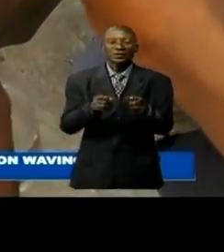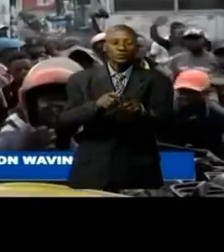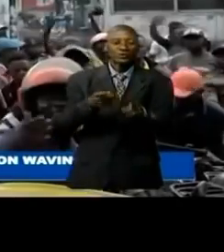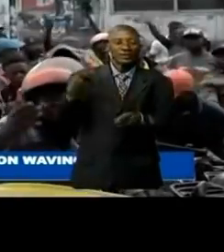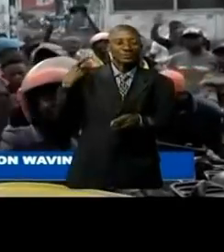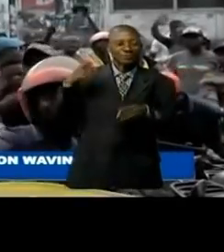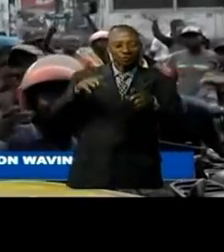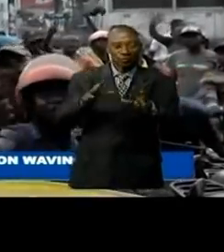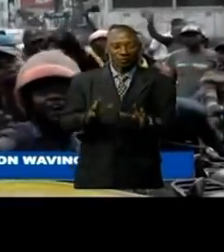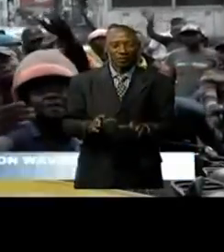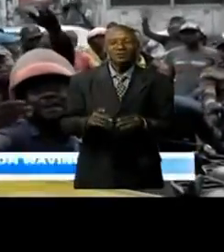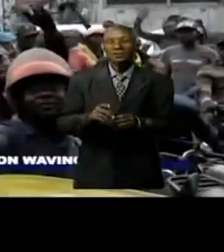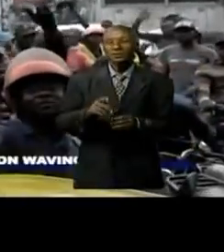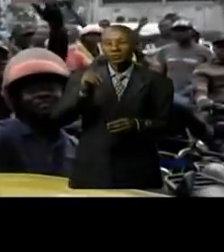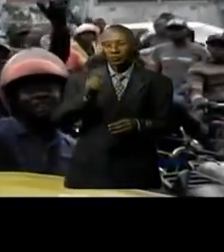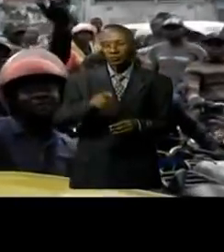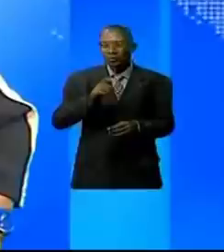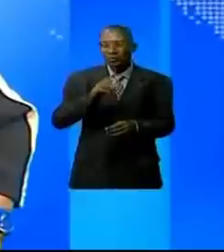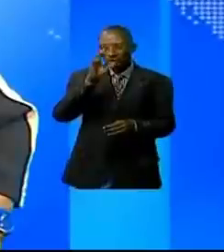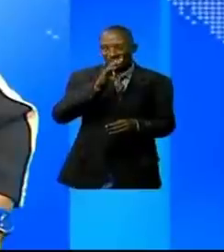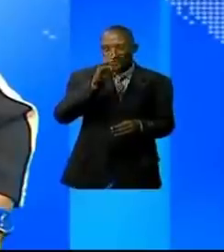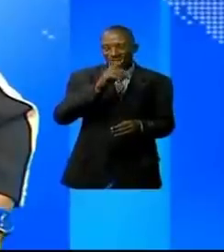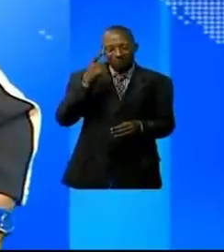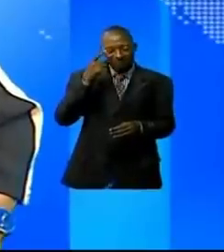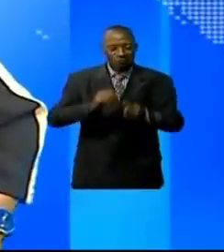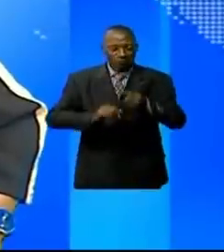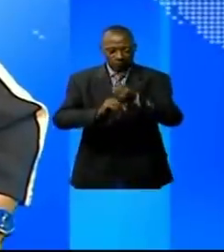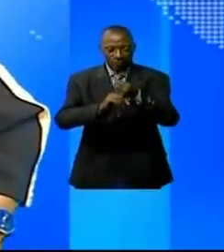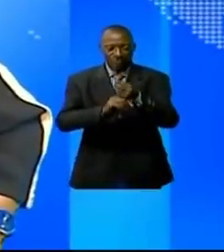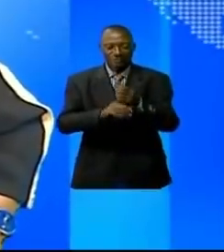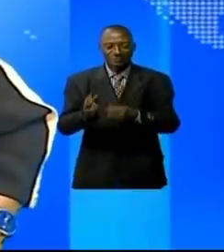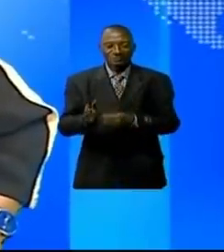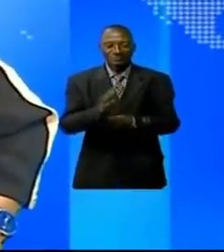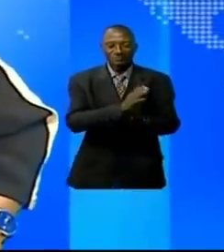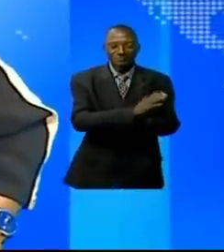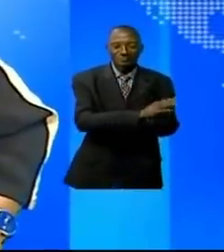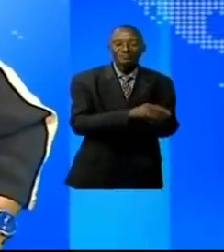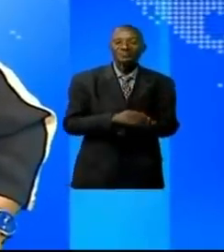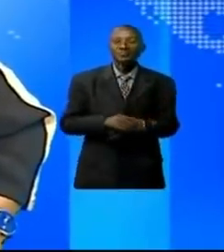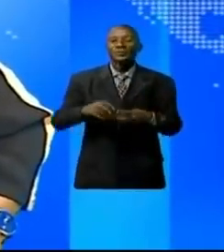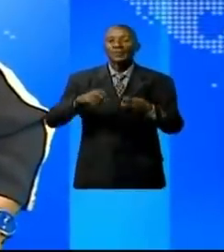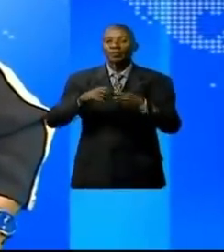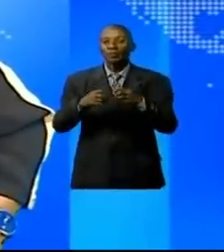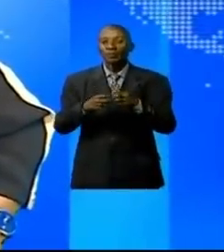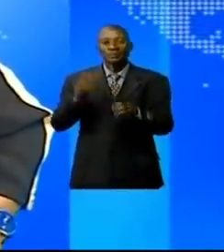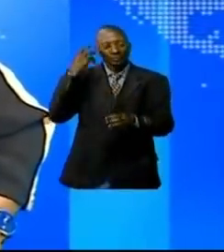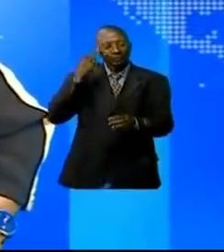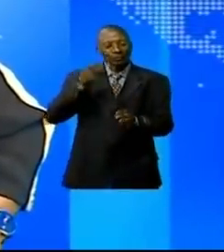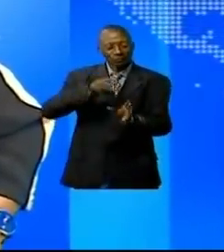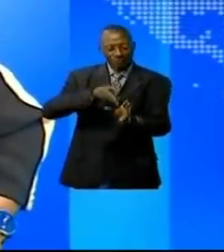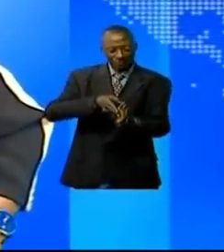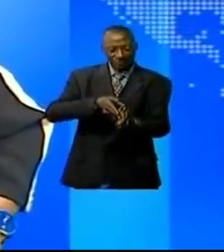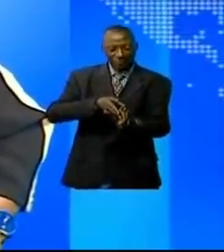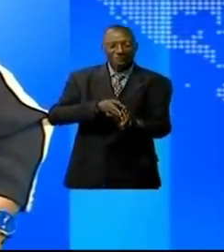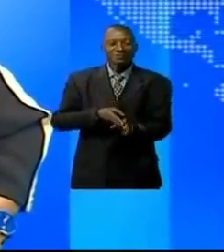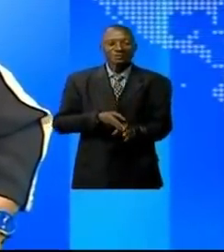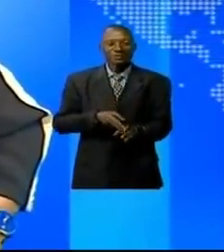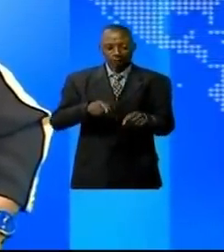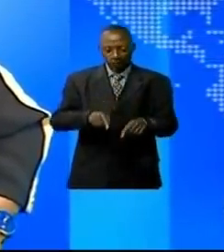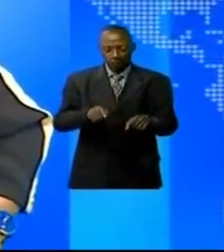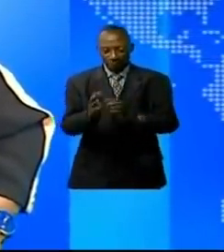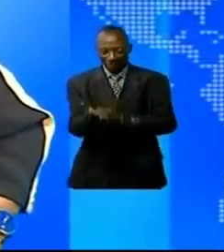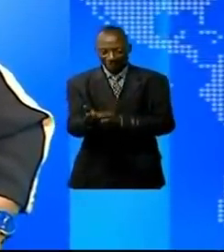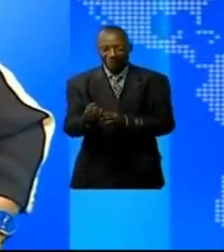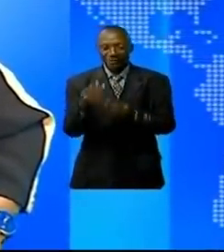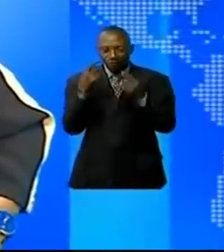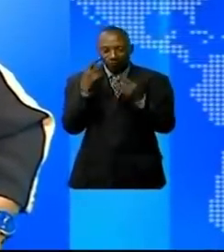idoines pour juguler la crise. La difficulté d'approvisionnement en carburant constatée depuis ce matin est due